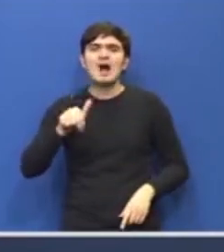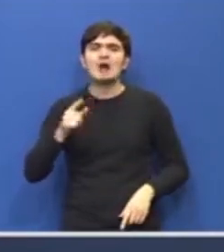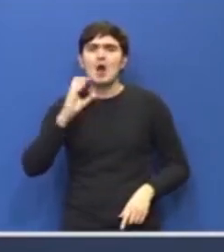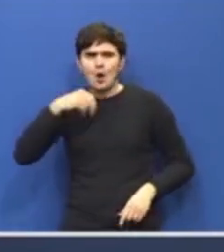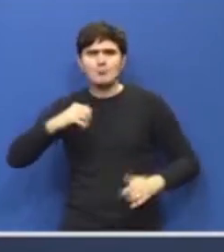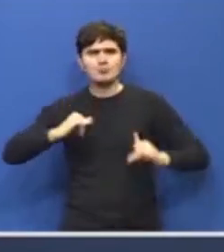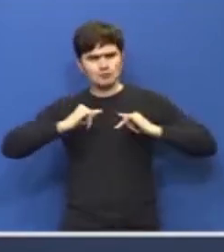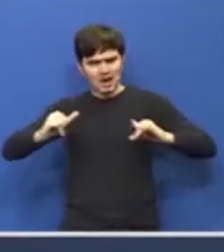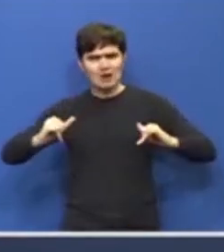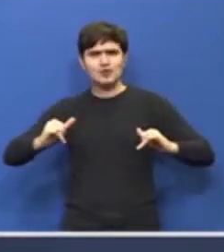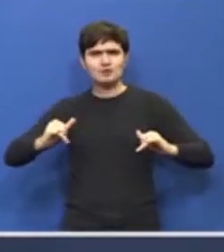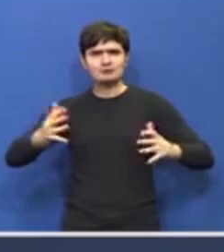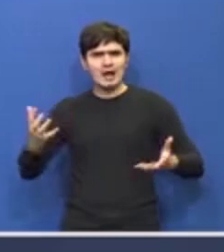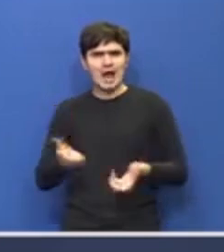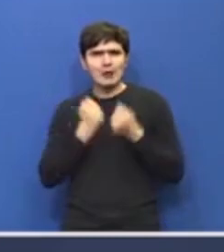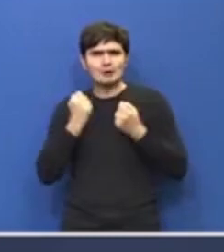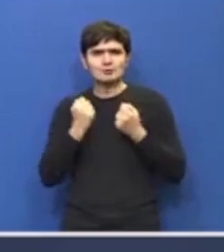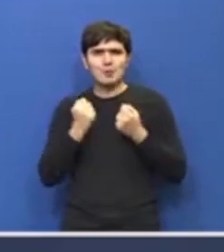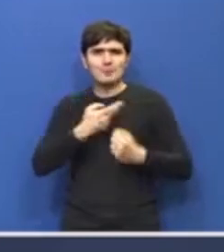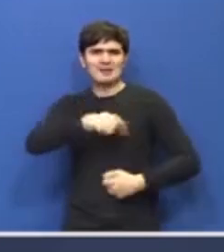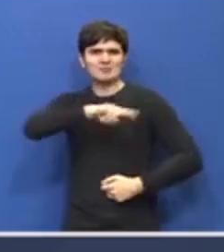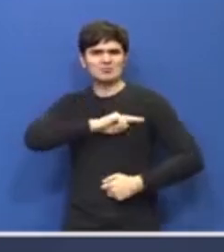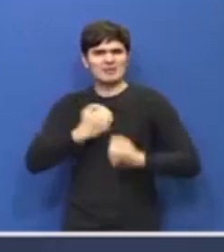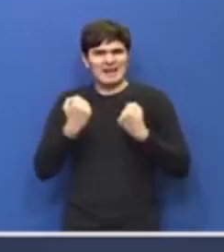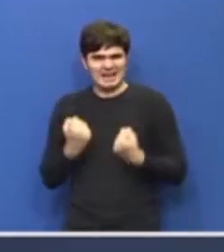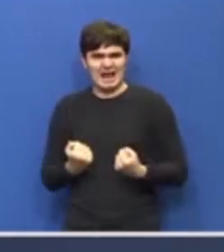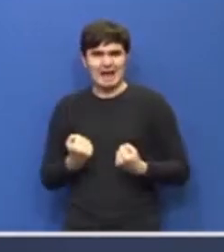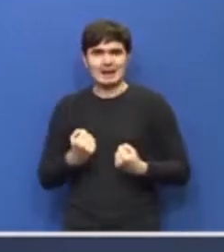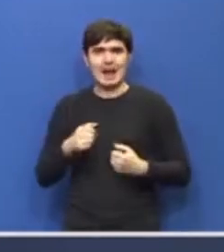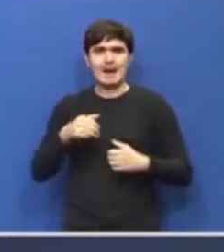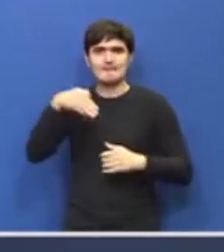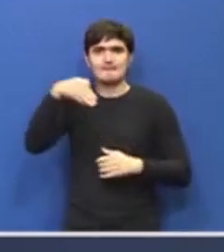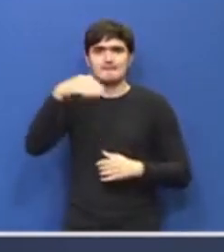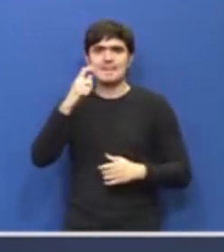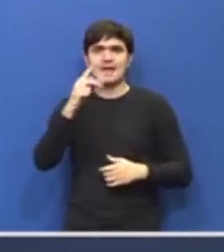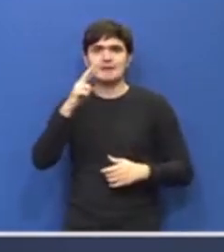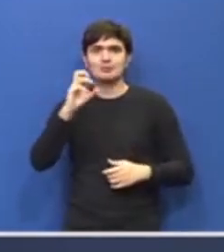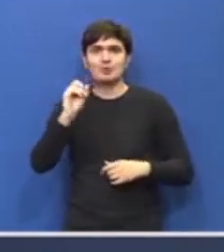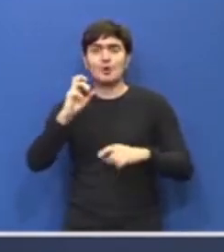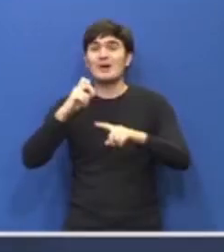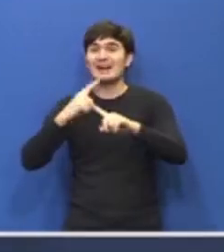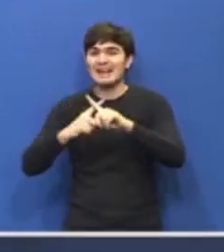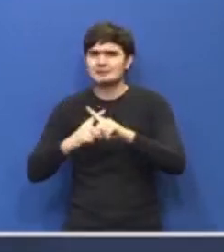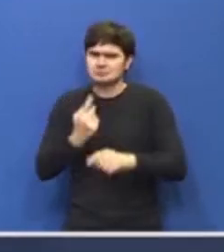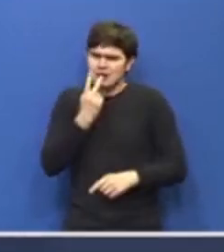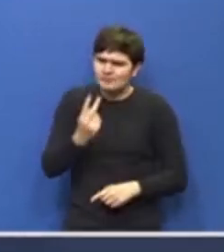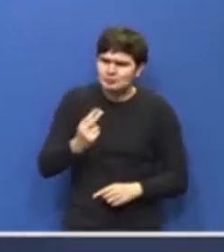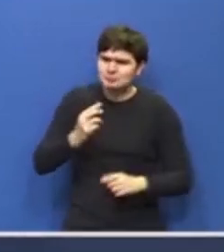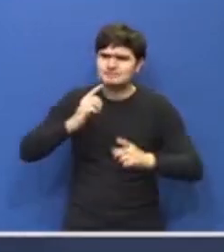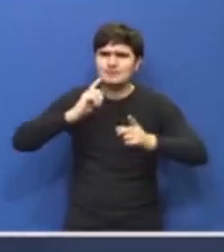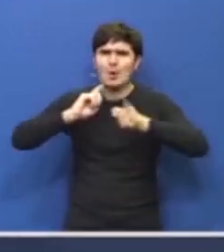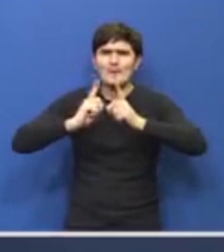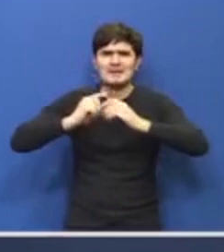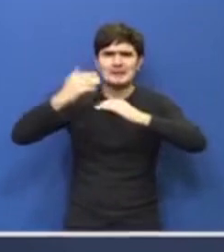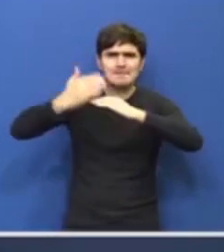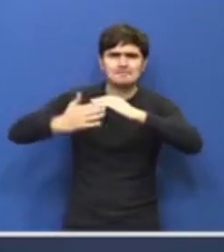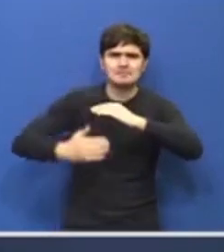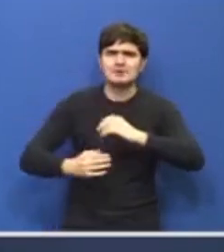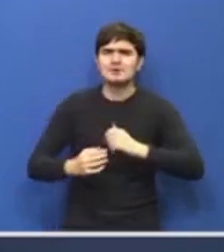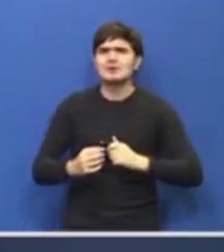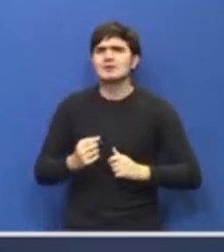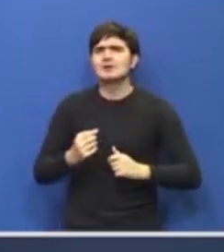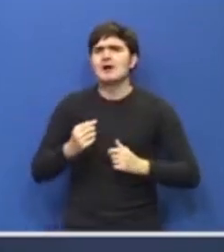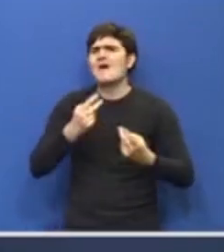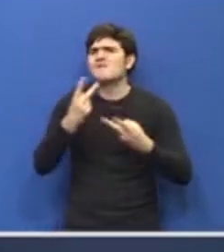și-a asumat o misiune grea la Metrorex și am văzut comentarii despre folosirea de